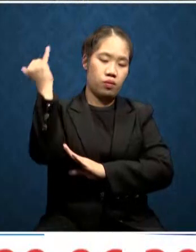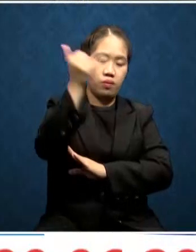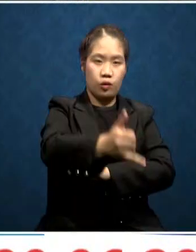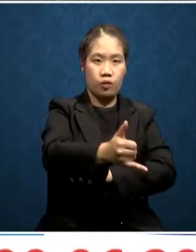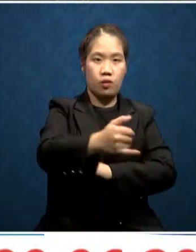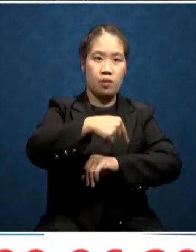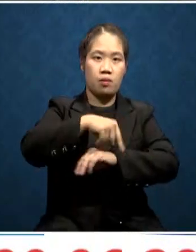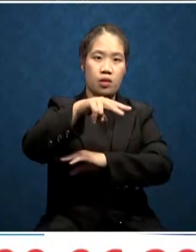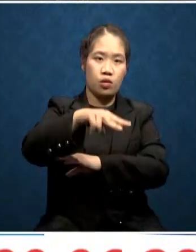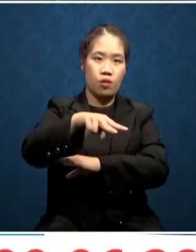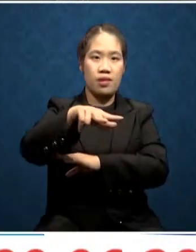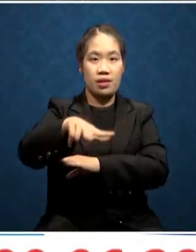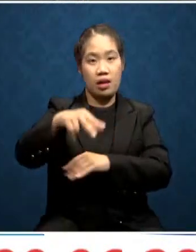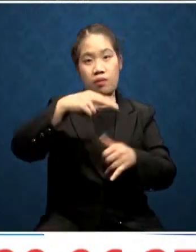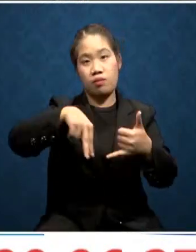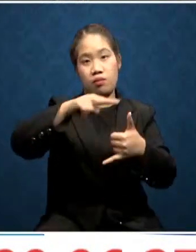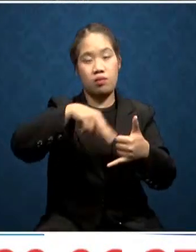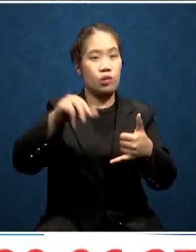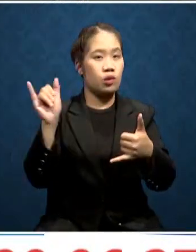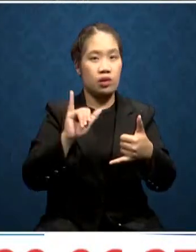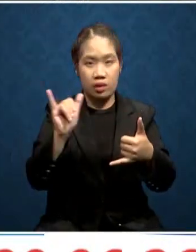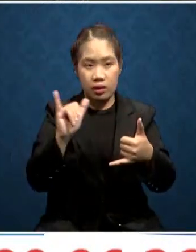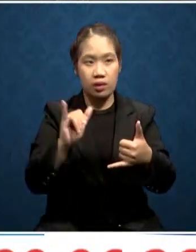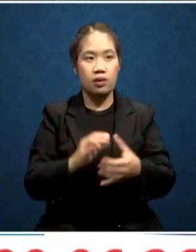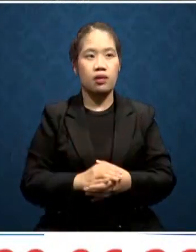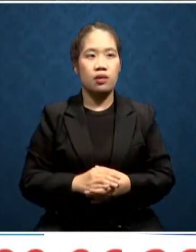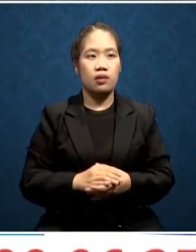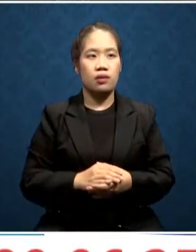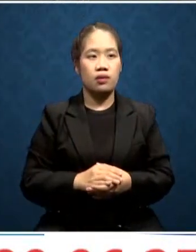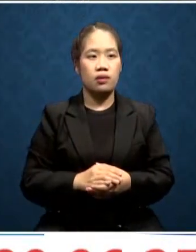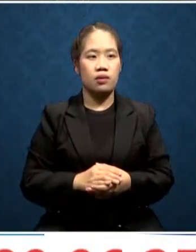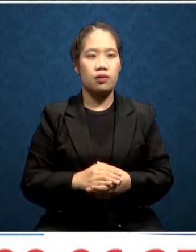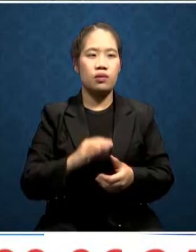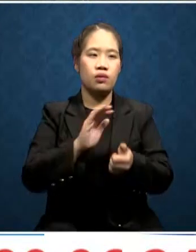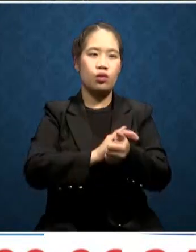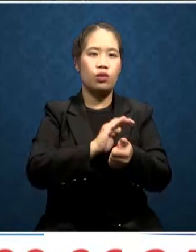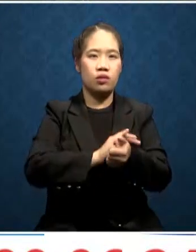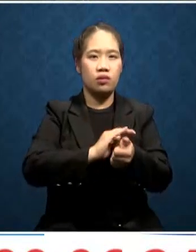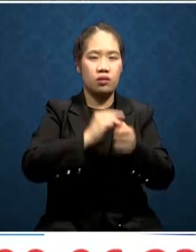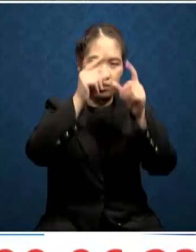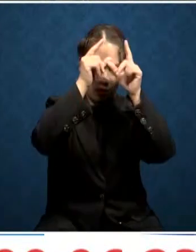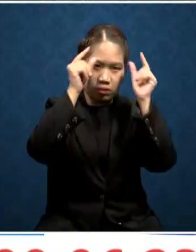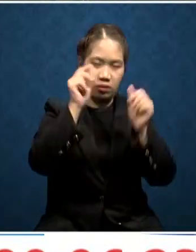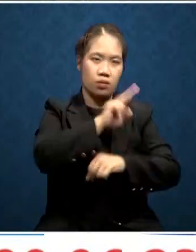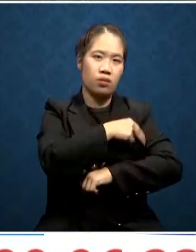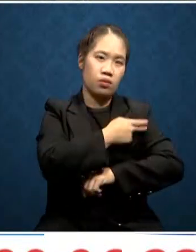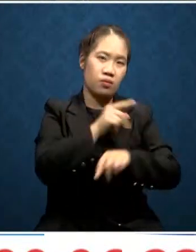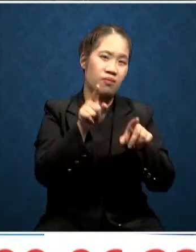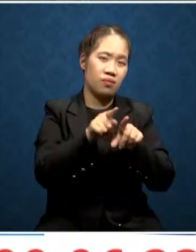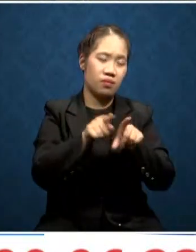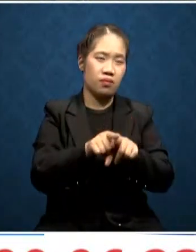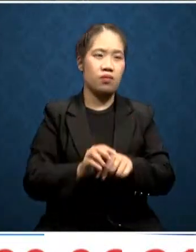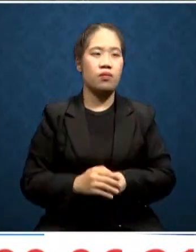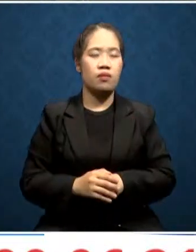14:00น 15:00นก็ยังไม่ไม่ไม่ได้ตรวจเลยอะไรเงี้ยก็เห็นใจหมอแล้วพยาบาล